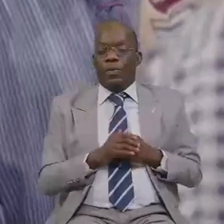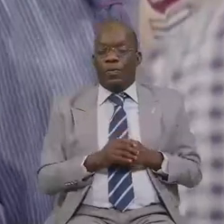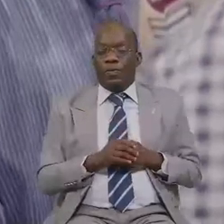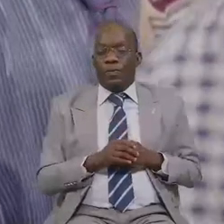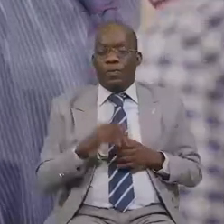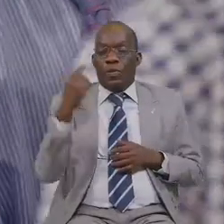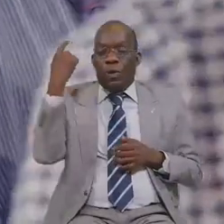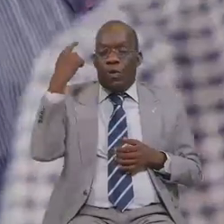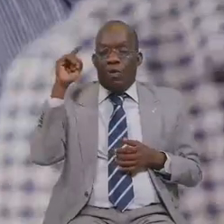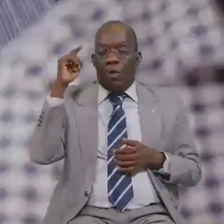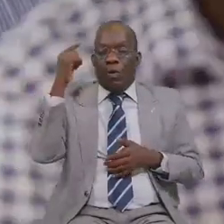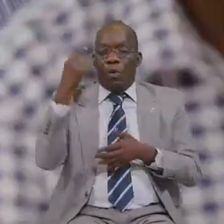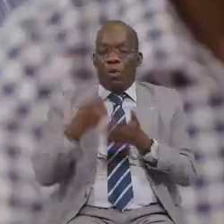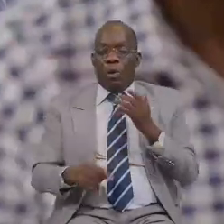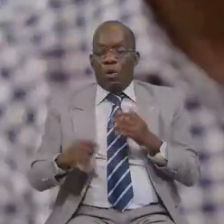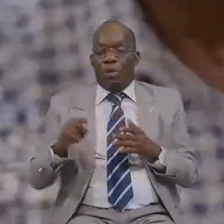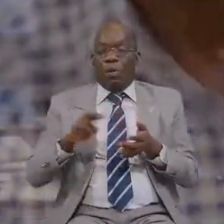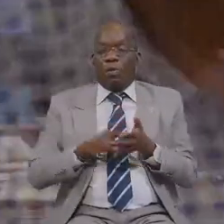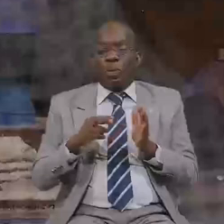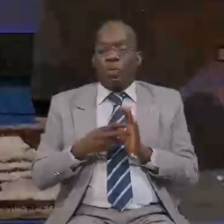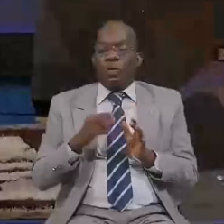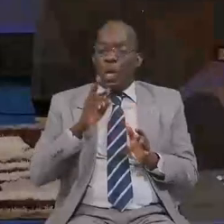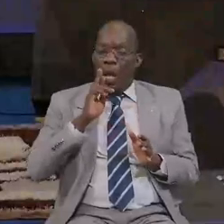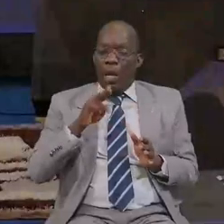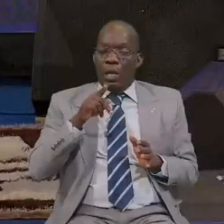Pour quel but prêches-tu?